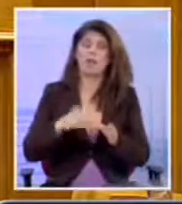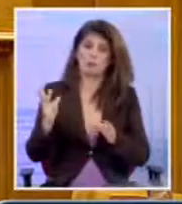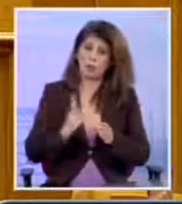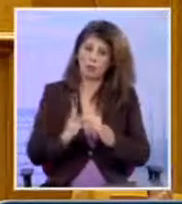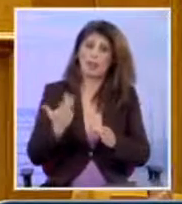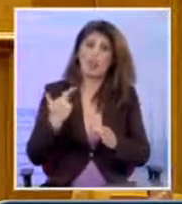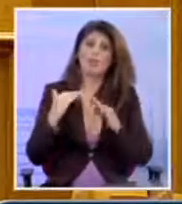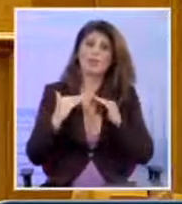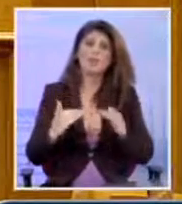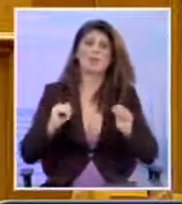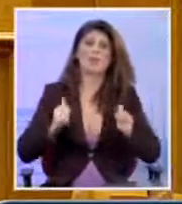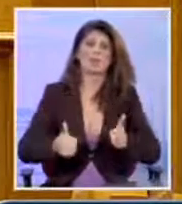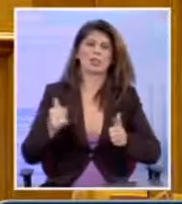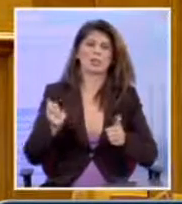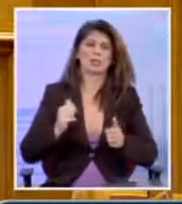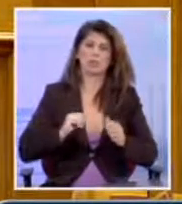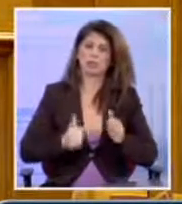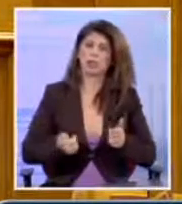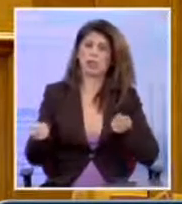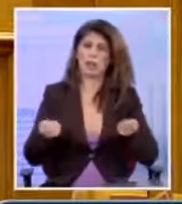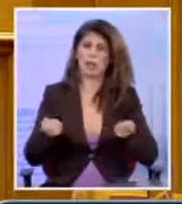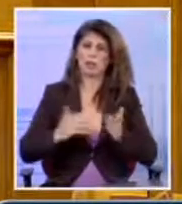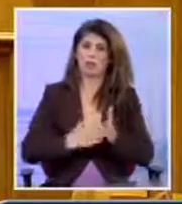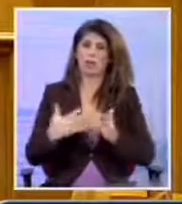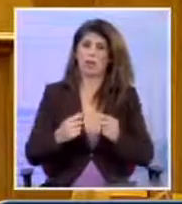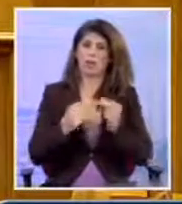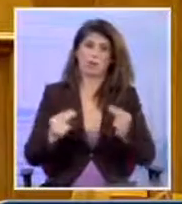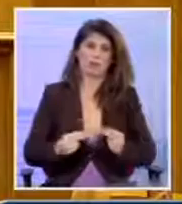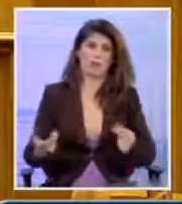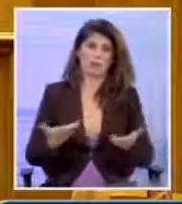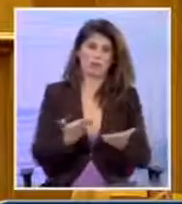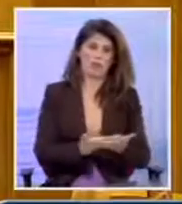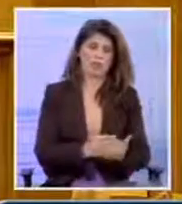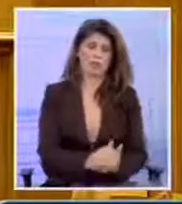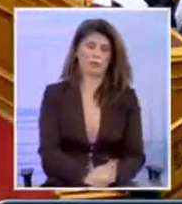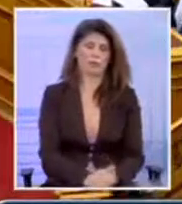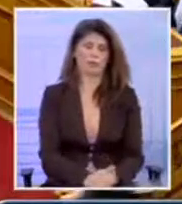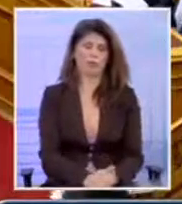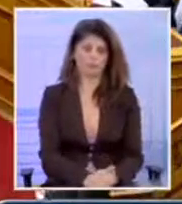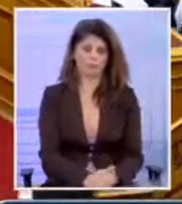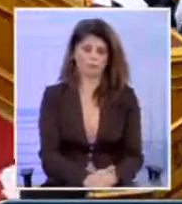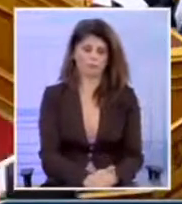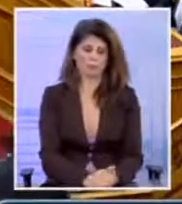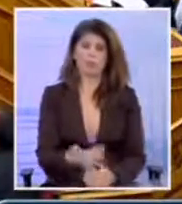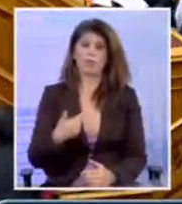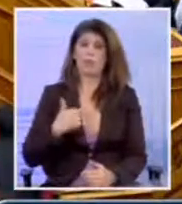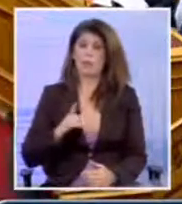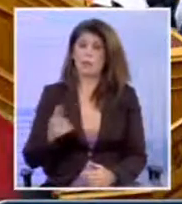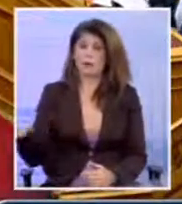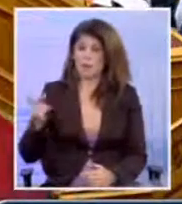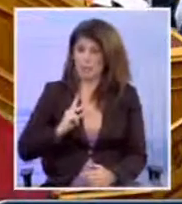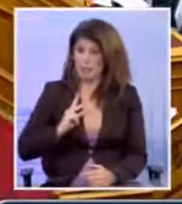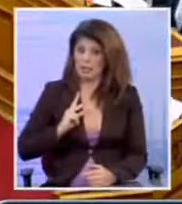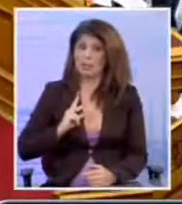σταθερή πολιτική βούληση και οργάνωση των υπηρεσιών και έχουμε αποτελέσματα τα οποία καταθέτουμε. Εγώ αναμένω απαντήσεις,